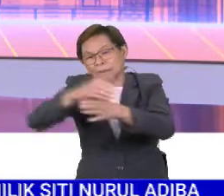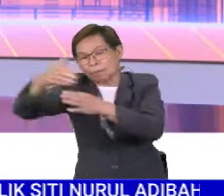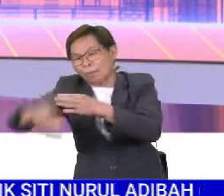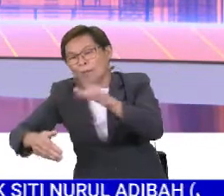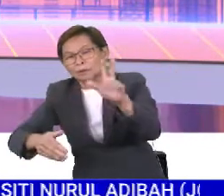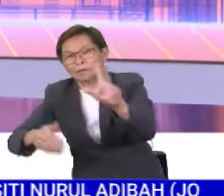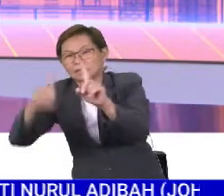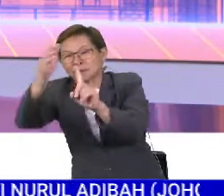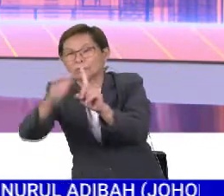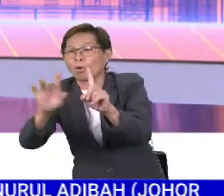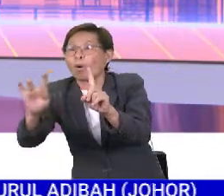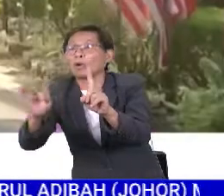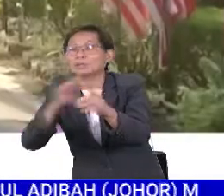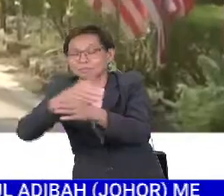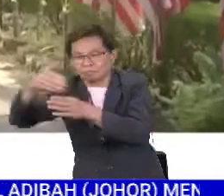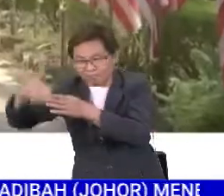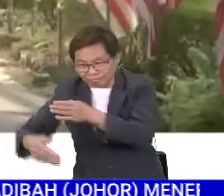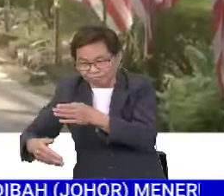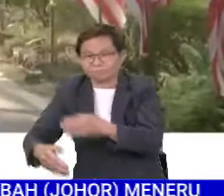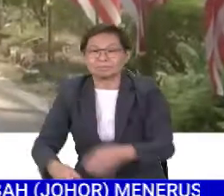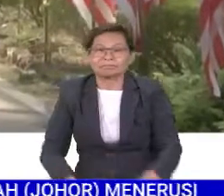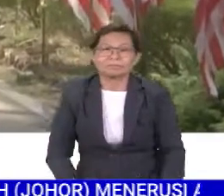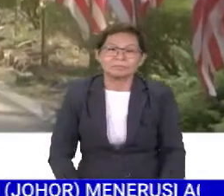31 Ogos lalu.